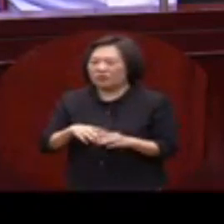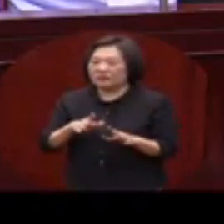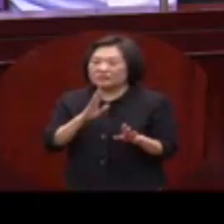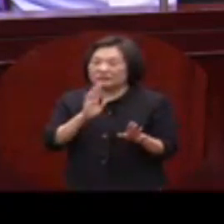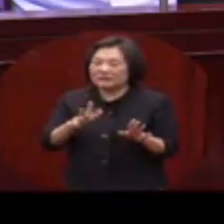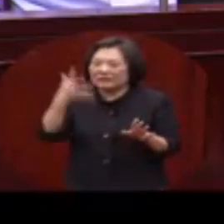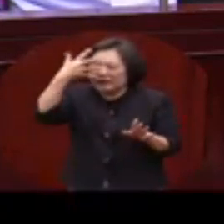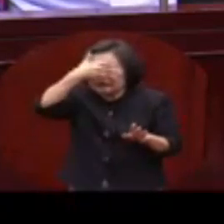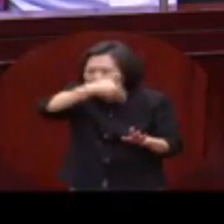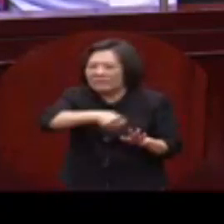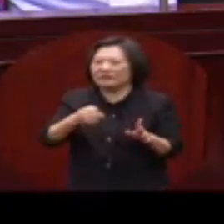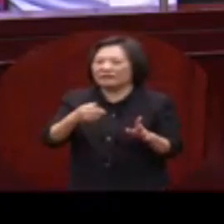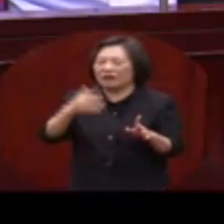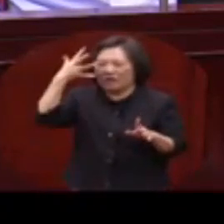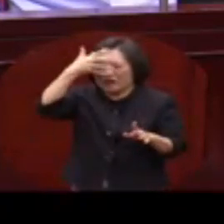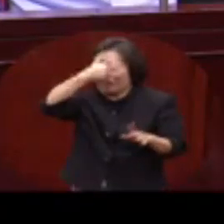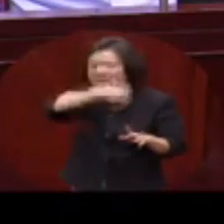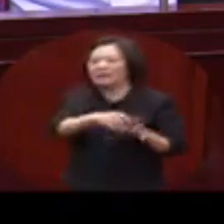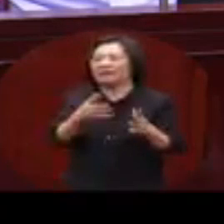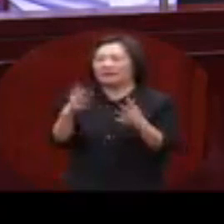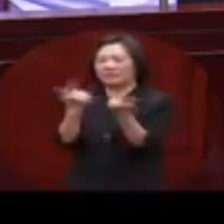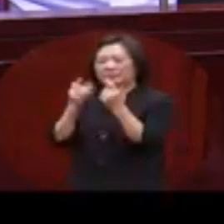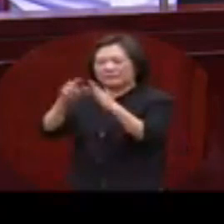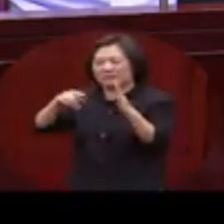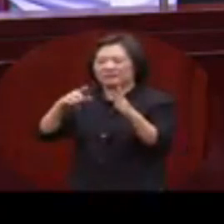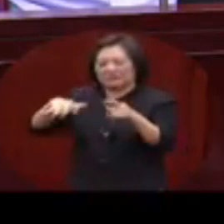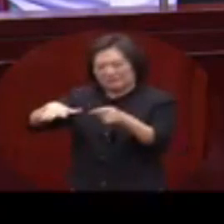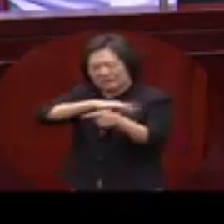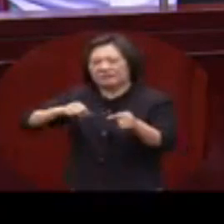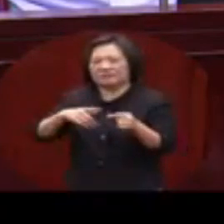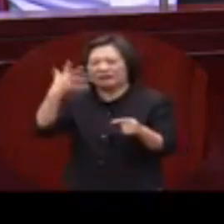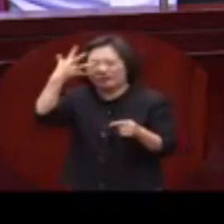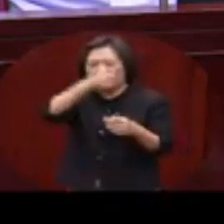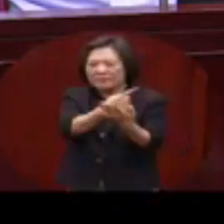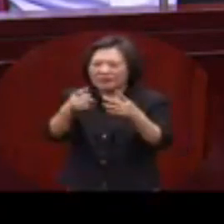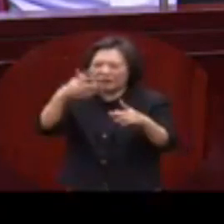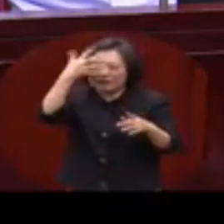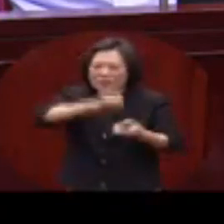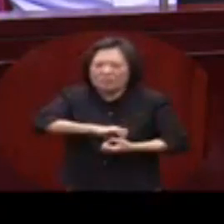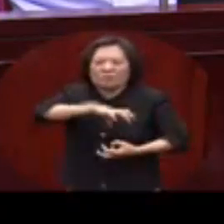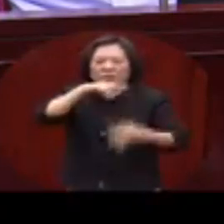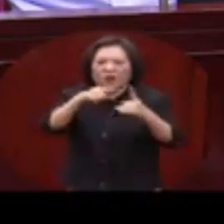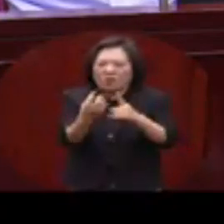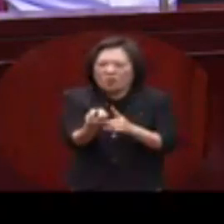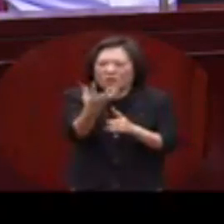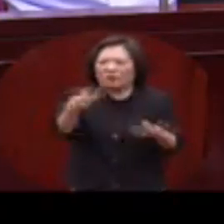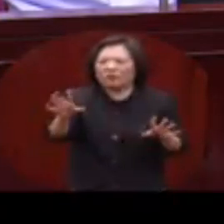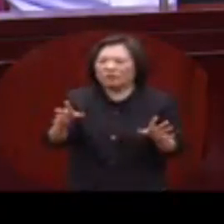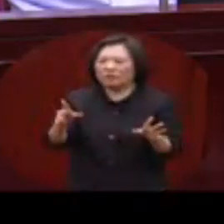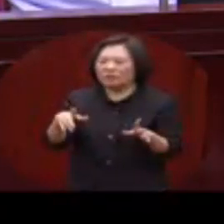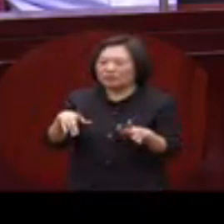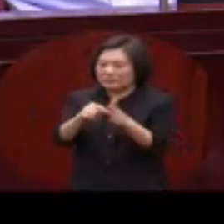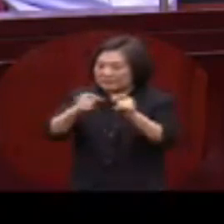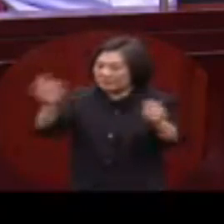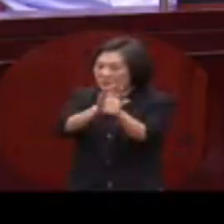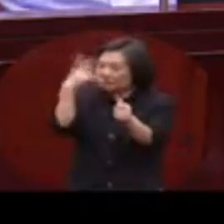度太快，让整个社会来不及应变。所以在面对一个这么快速老化的台湾社会，到底我们的长照系统要怎么做？